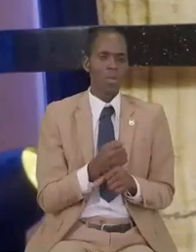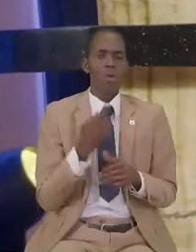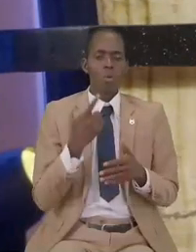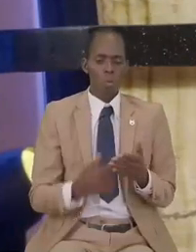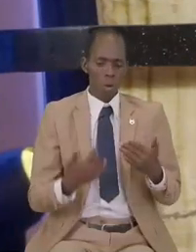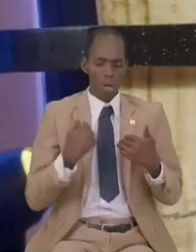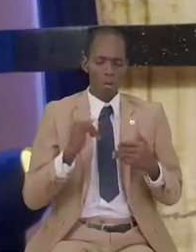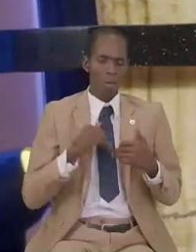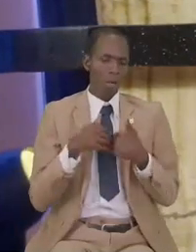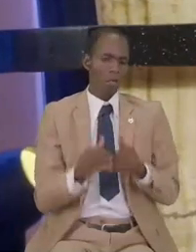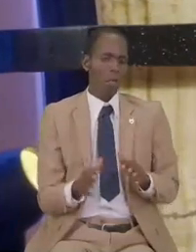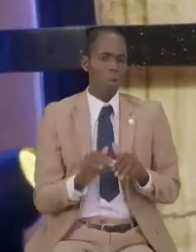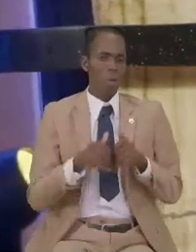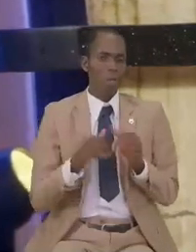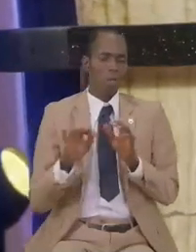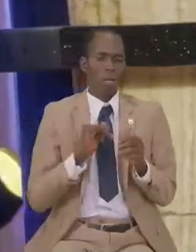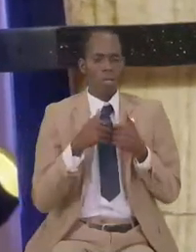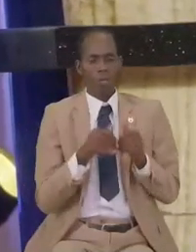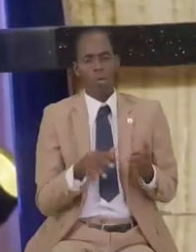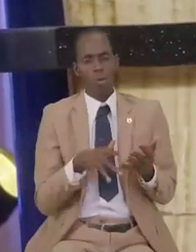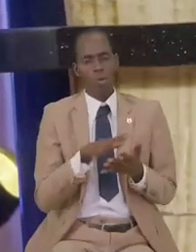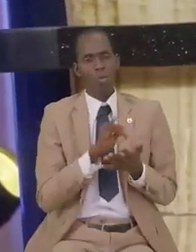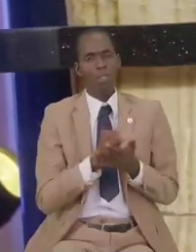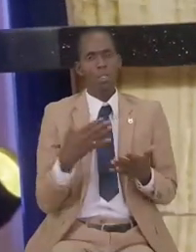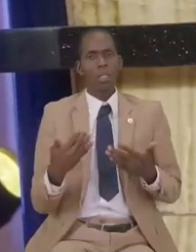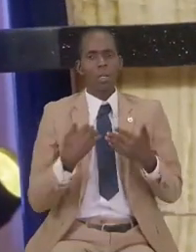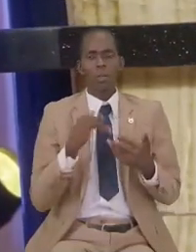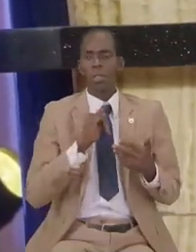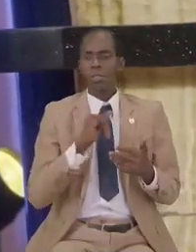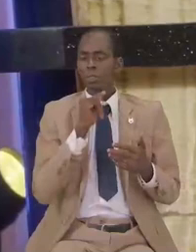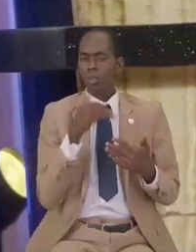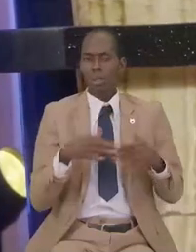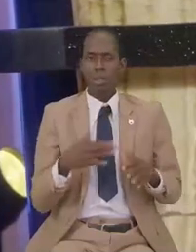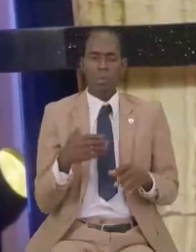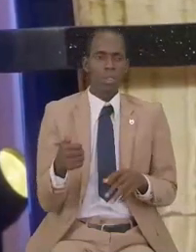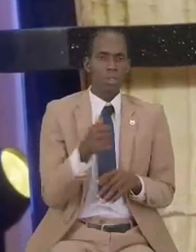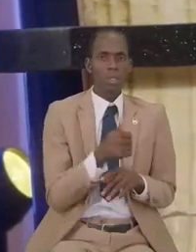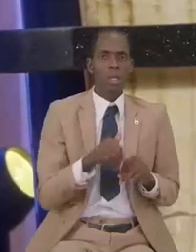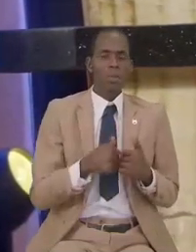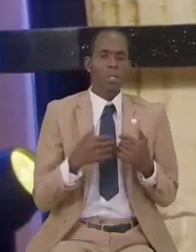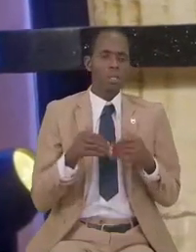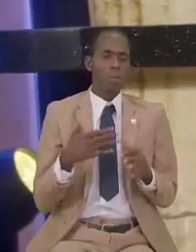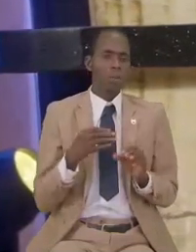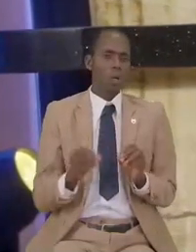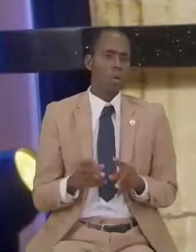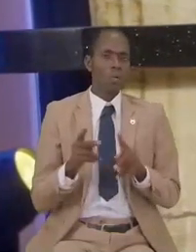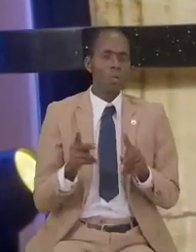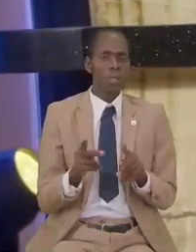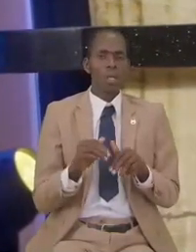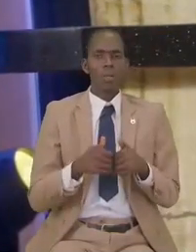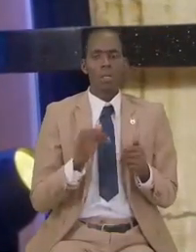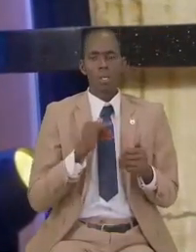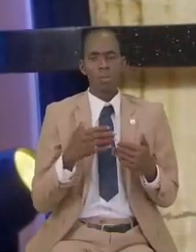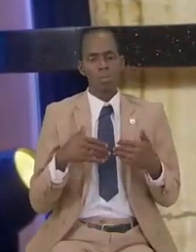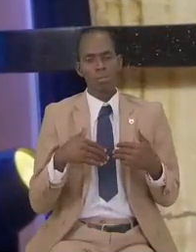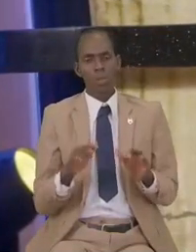là? Comment je me suis vendu? Comment j'ai vendu mes opportunités? Comment j'ai vendu